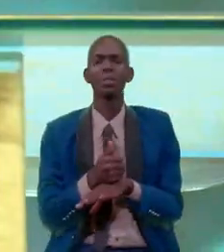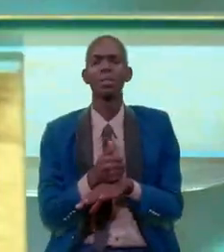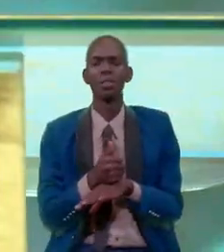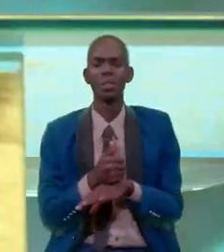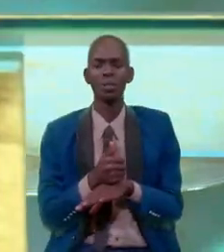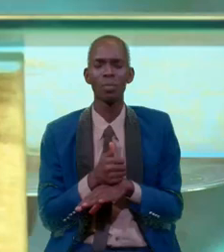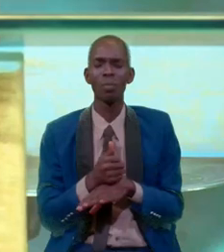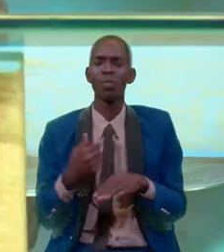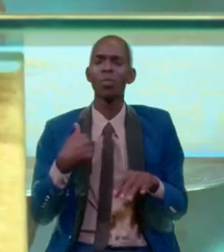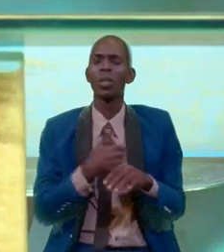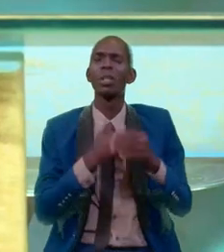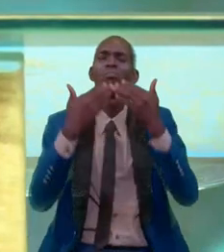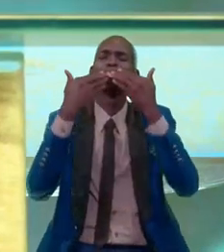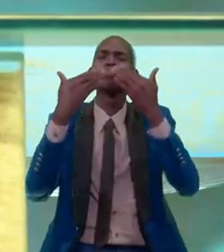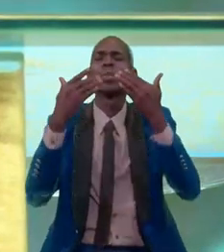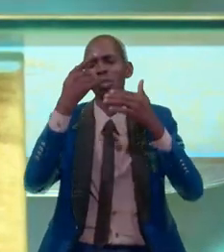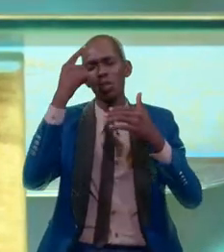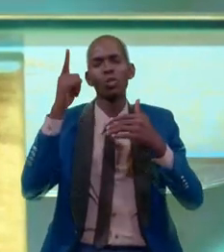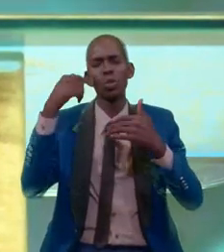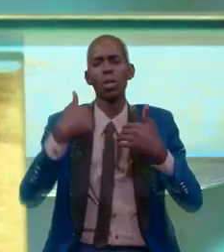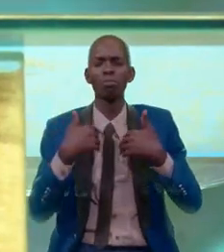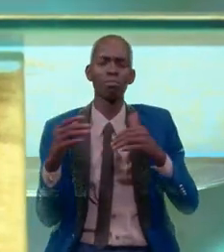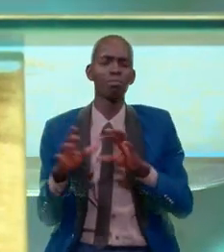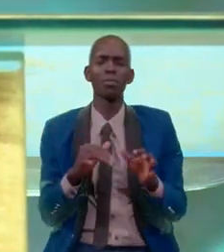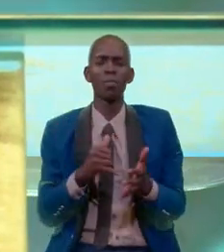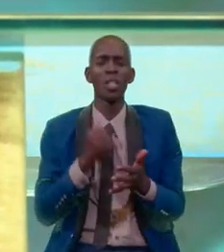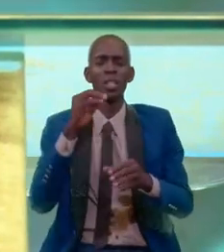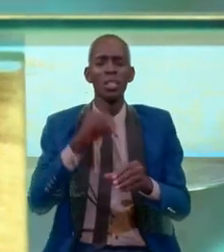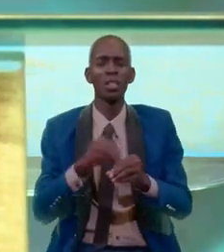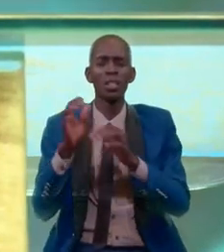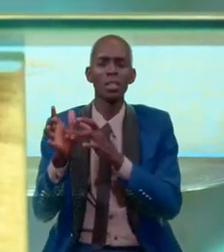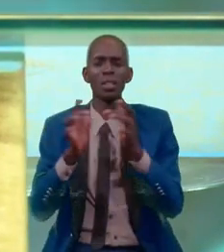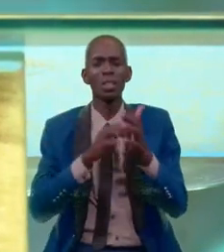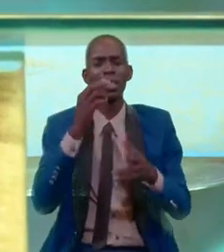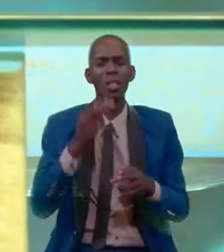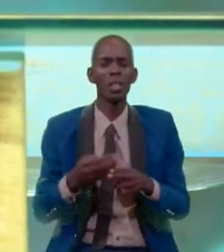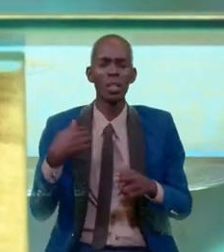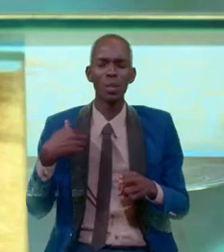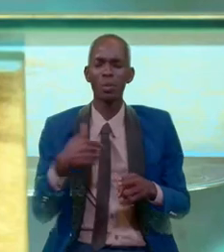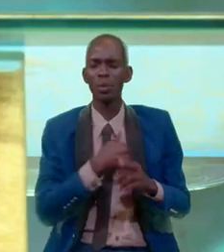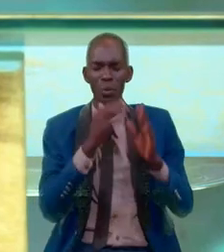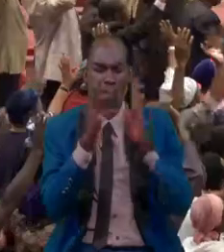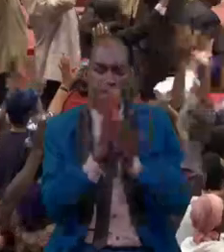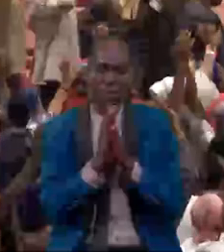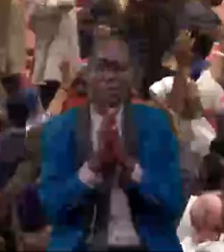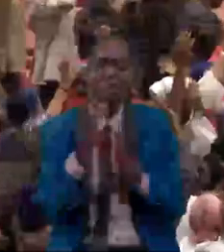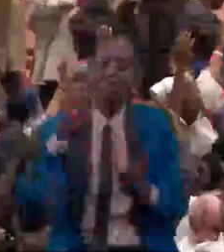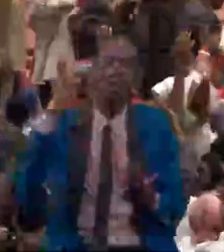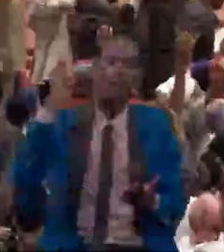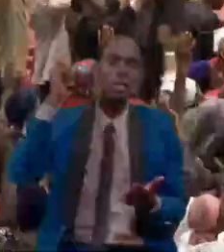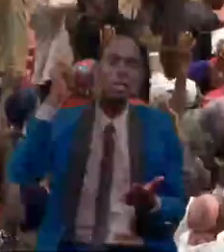confirmation. Nous te disons merci parce que nous savons que c'est fait. Au nom de Jésus,